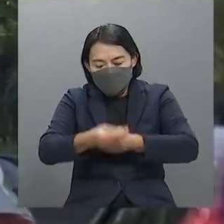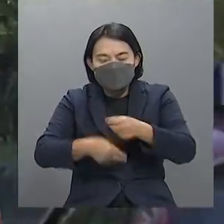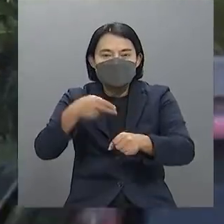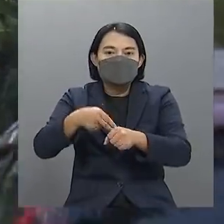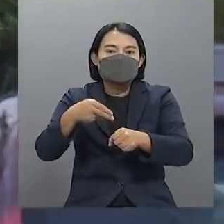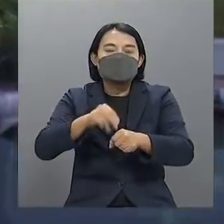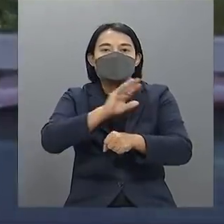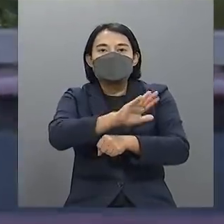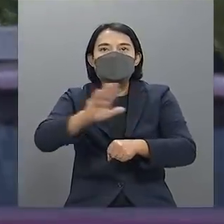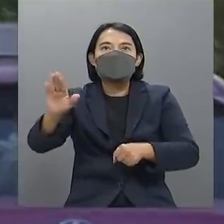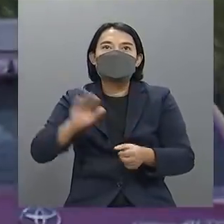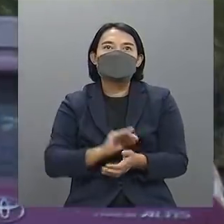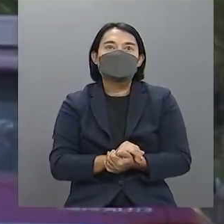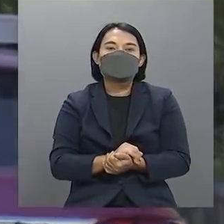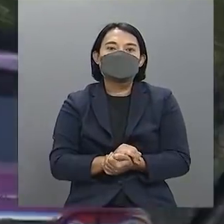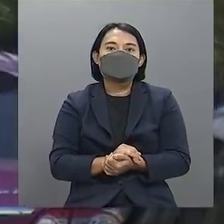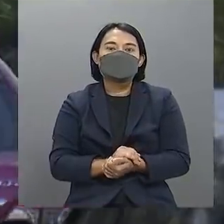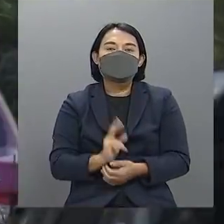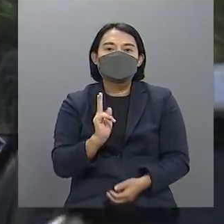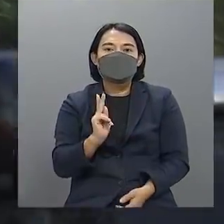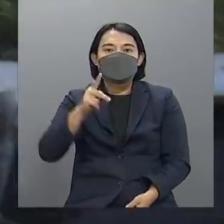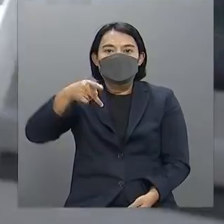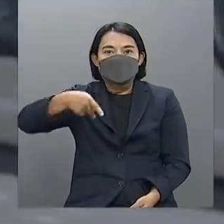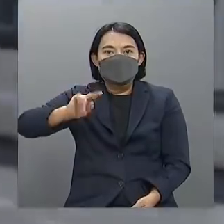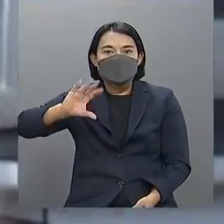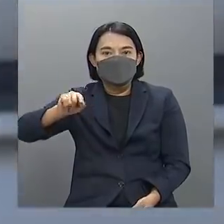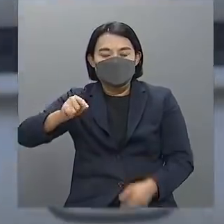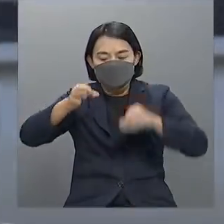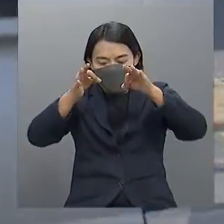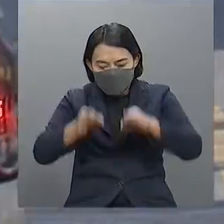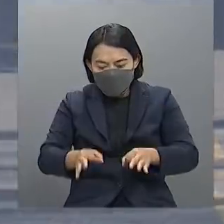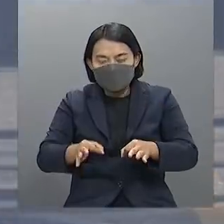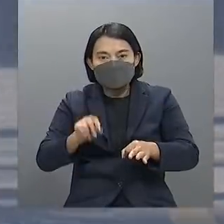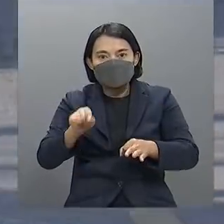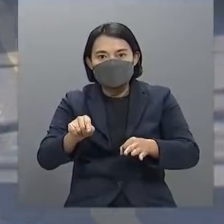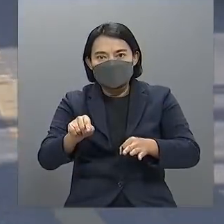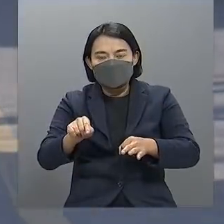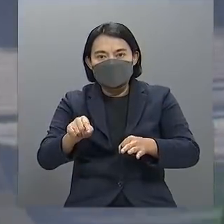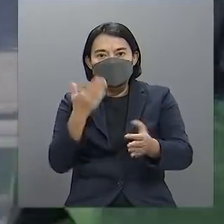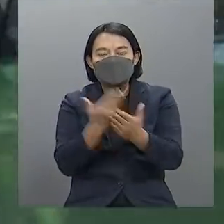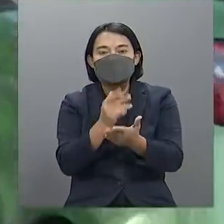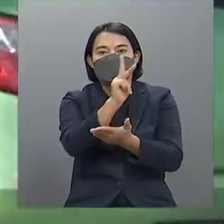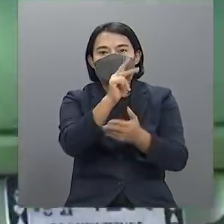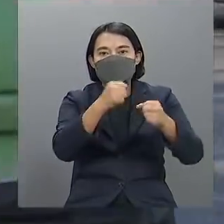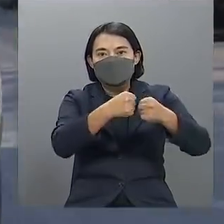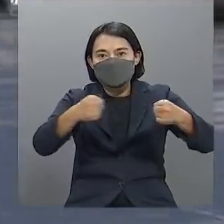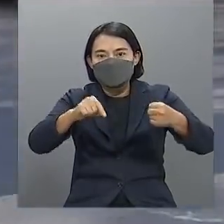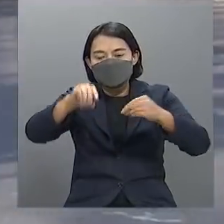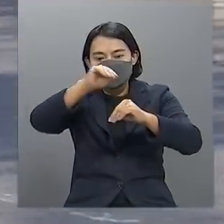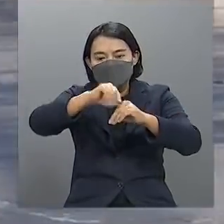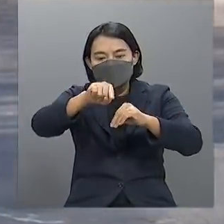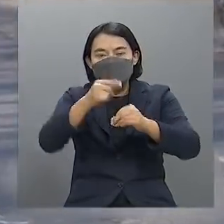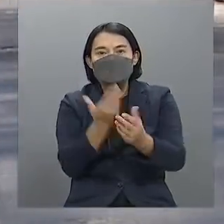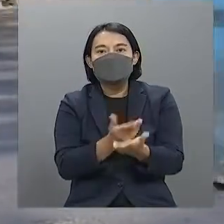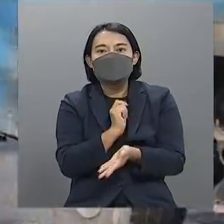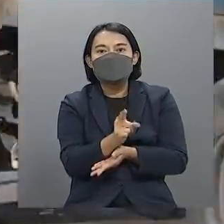ความเป็นไปได้ที่กพช.จะตัดสินใจอนุมัติขยายเพดานเงินกู้และชะลอการจ่ายเงินให้แก่ผู้ค้าน้ำมันตามมาต